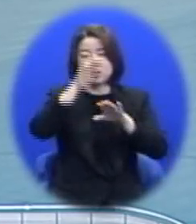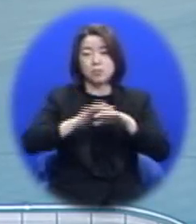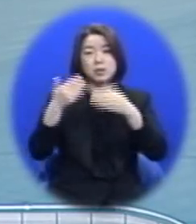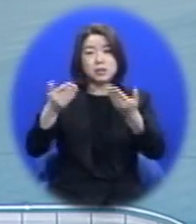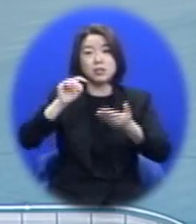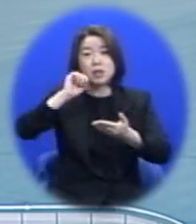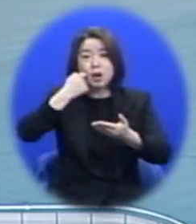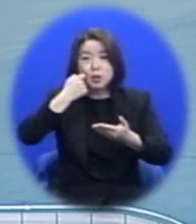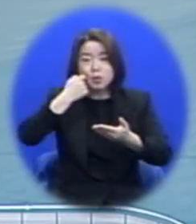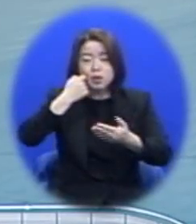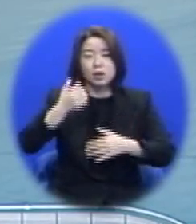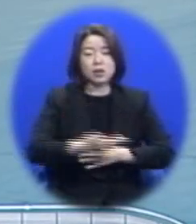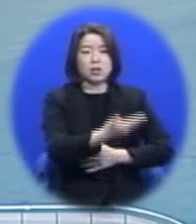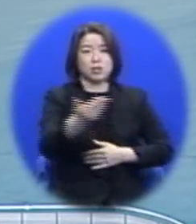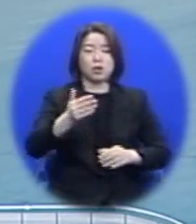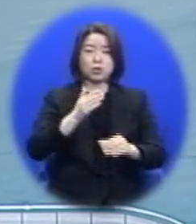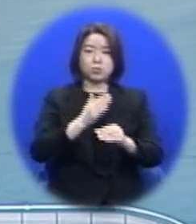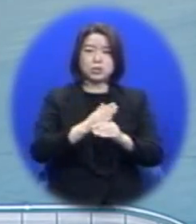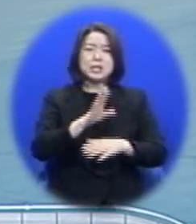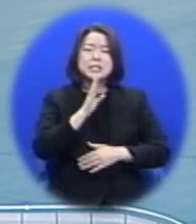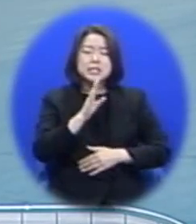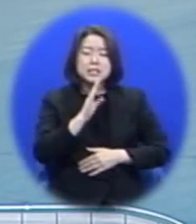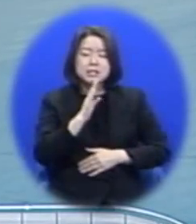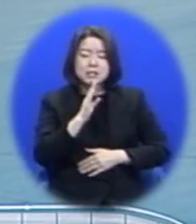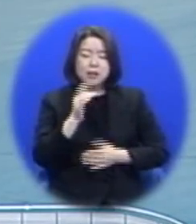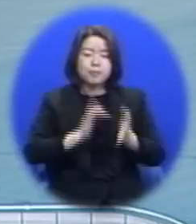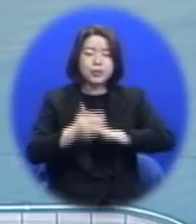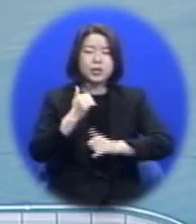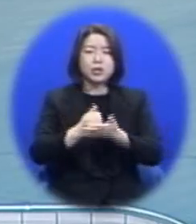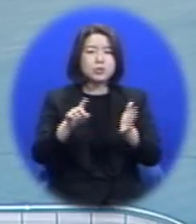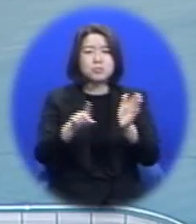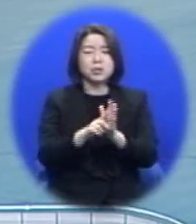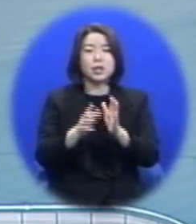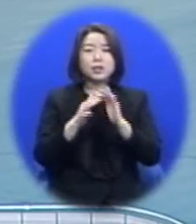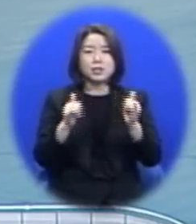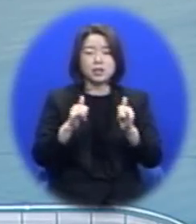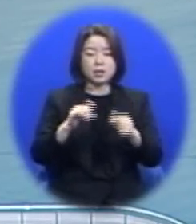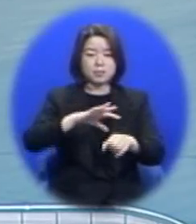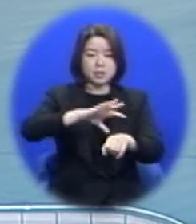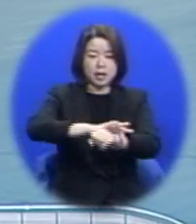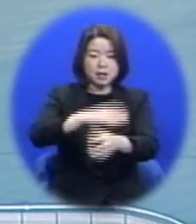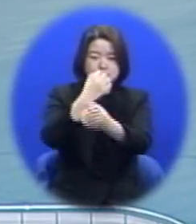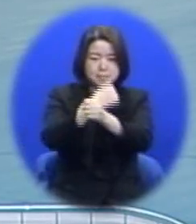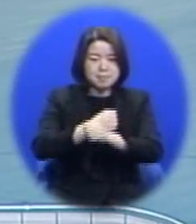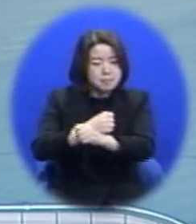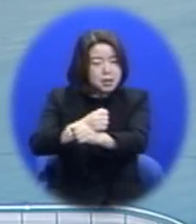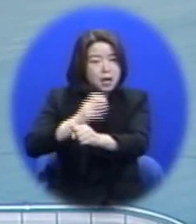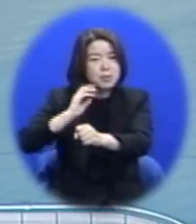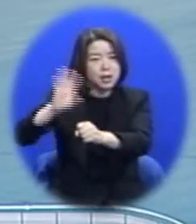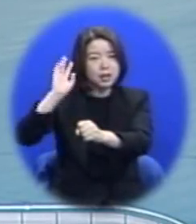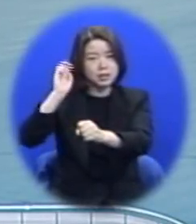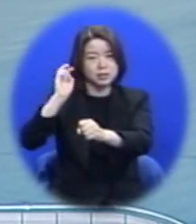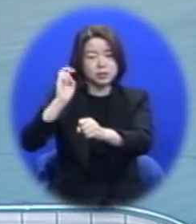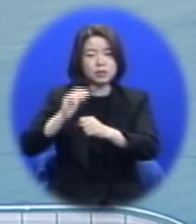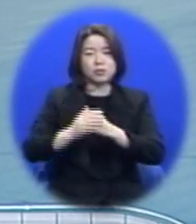중에 진짜 예수 믿겠다는 분들 다 수용소로 끌려갔겠지요. 그러나 여러분 알아야